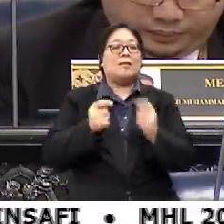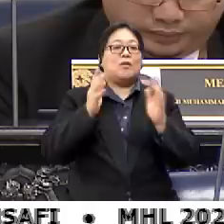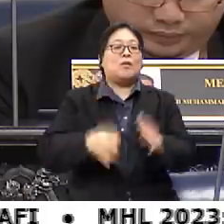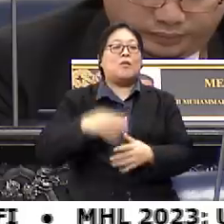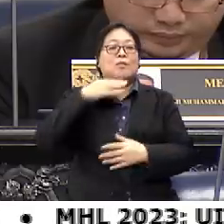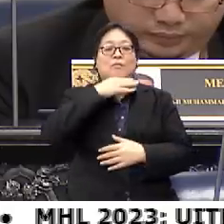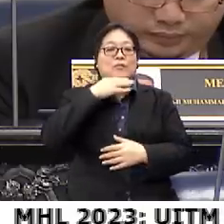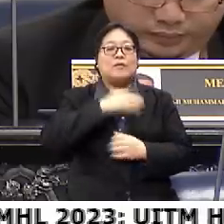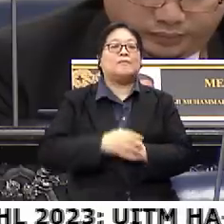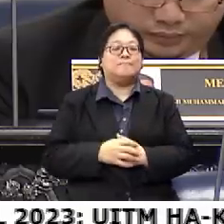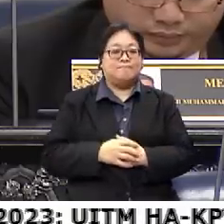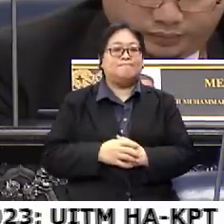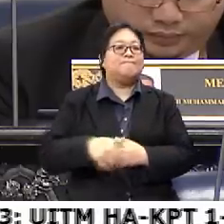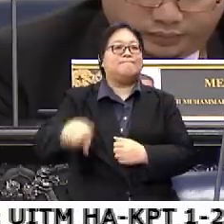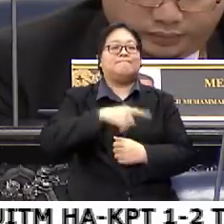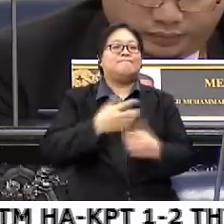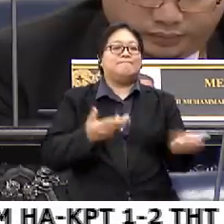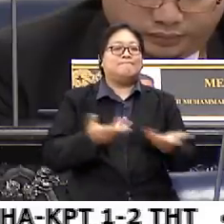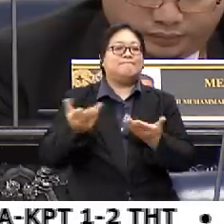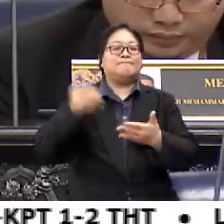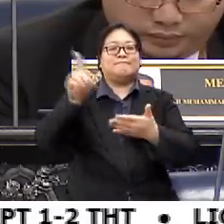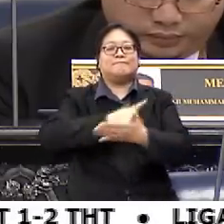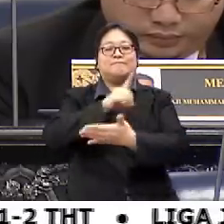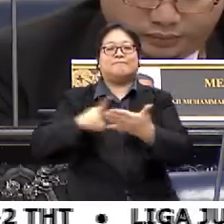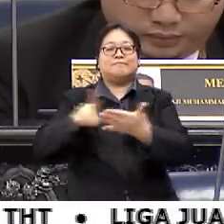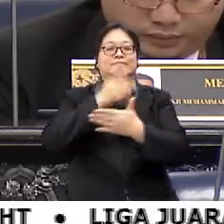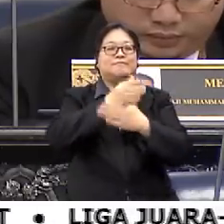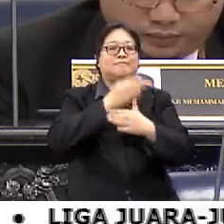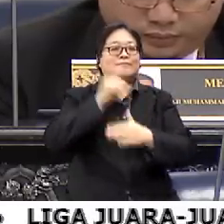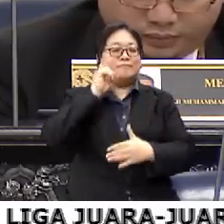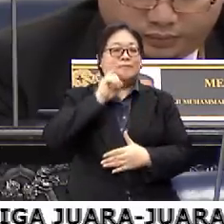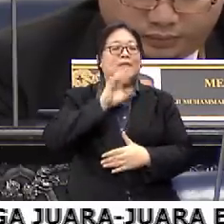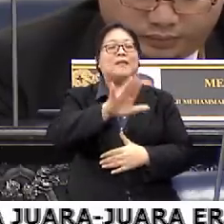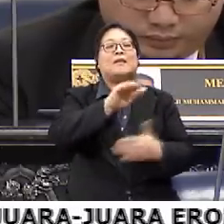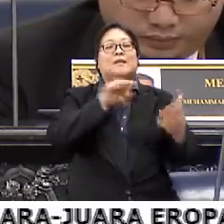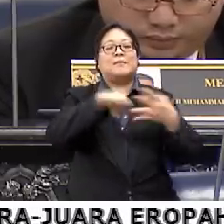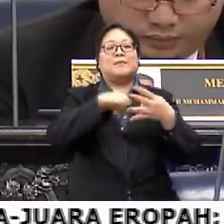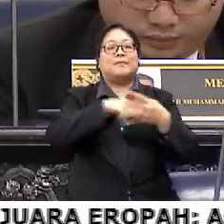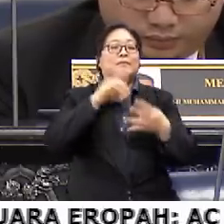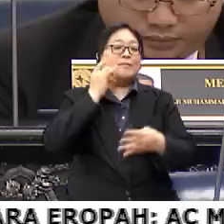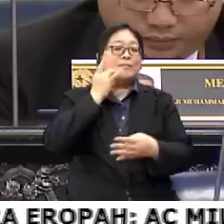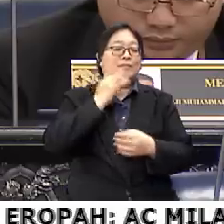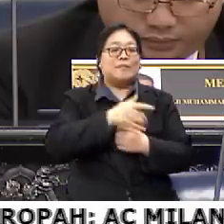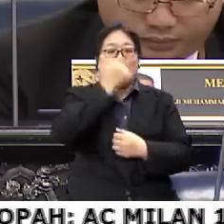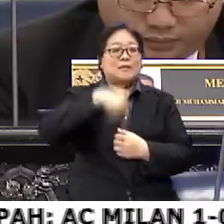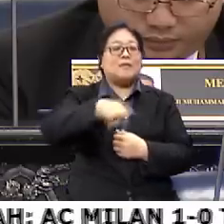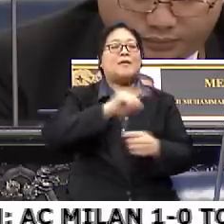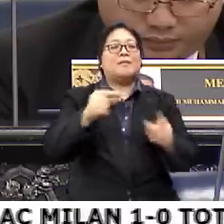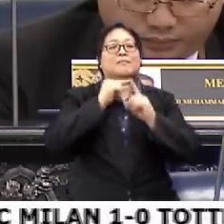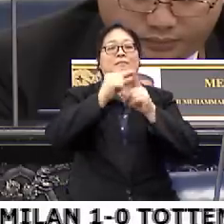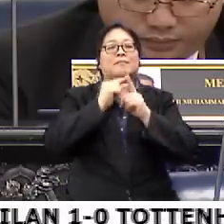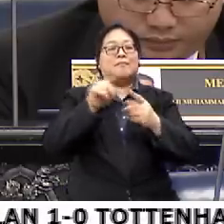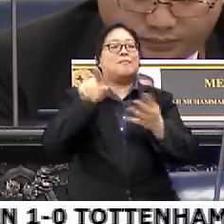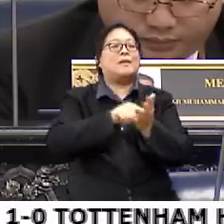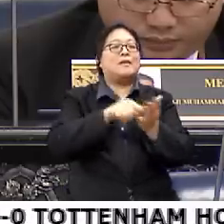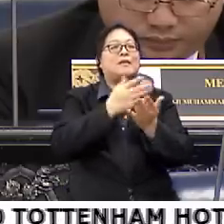wanita muda yang akhirnya membawa kepada diskriminasi dan gangguan seksual di media sosial hanya kerana mereka mengeluarkan pandangan di